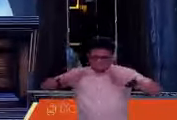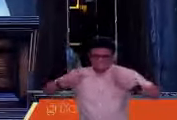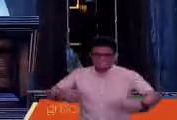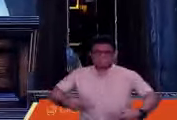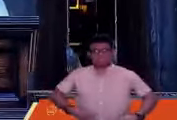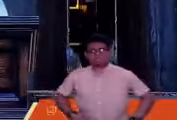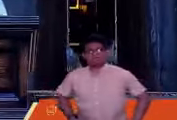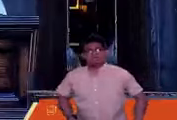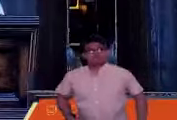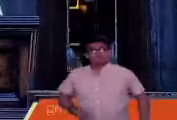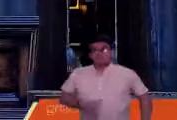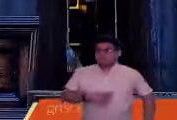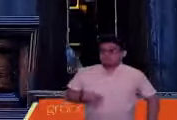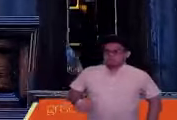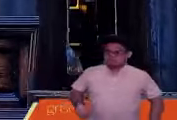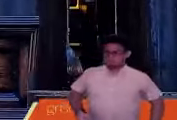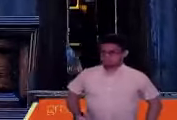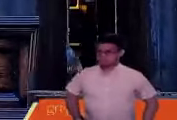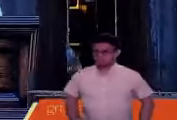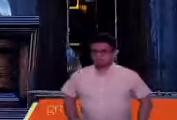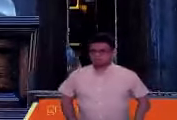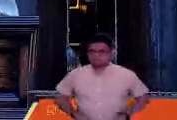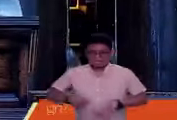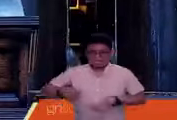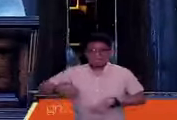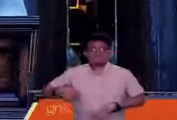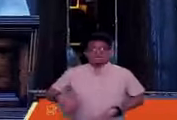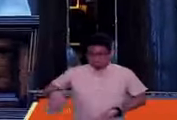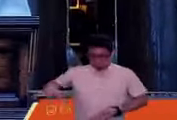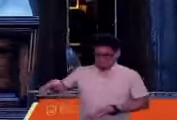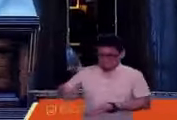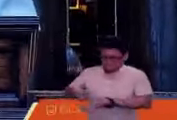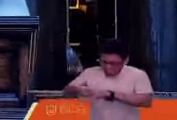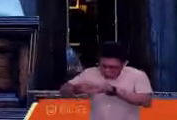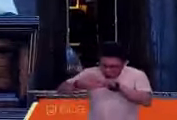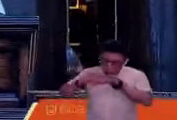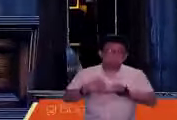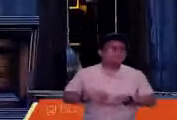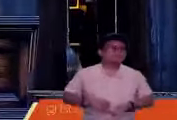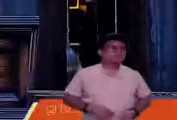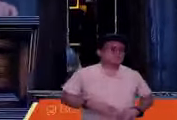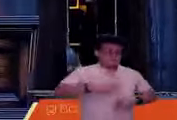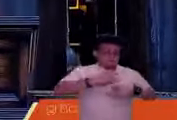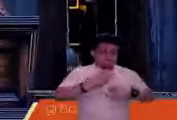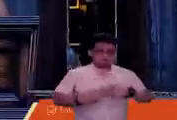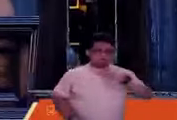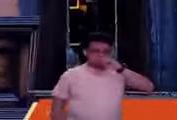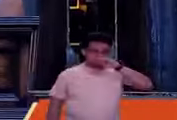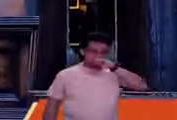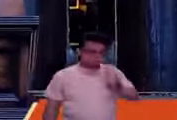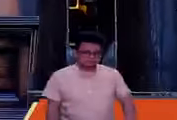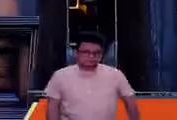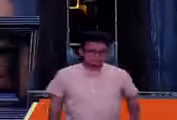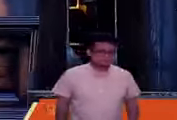O niya, gusto man po siya kape. Kahuman na huwag kape-kape. Huwag man iskwi. Wala yung kunawa. Zero per me.